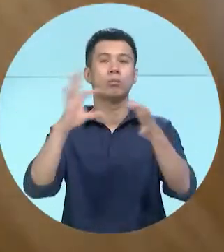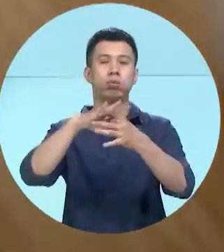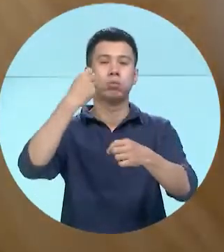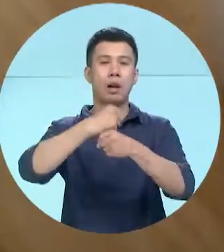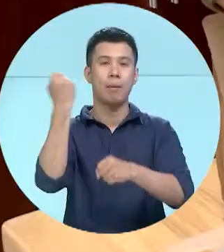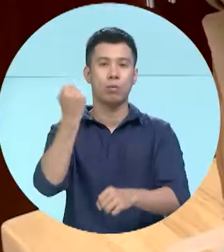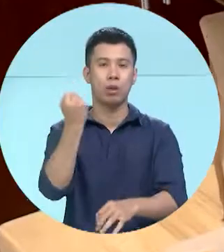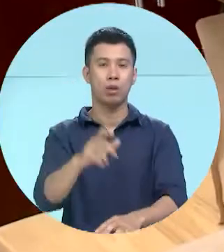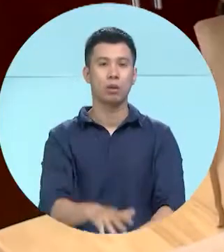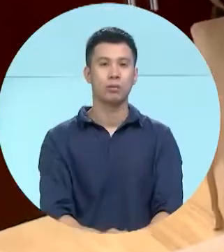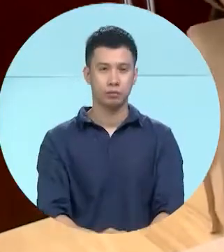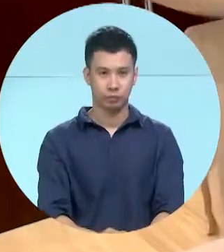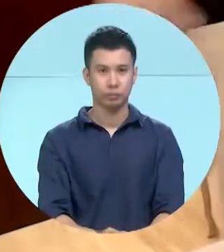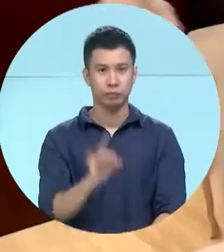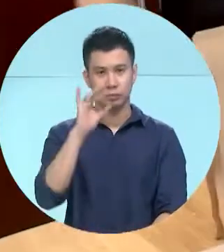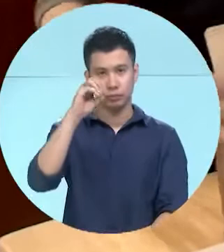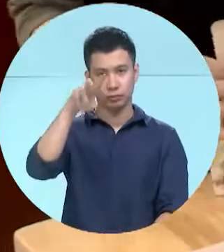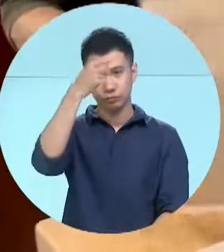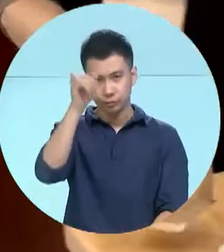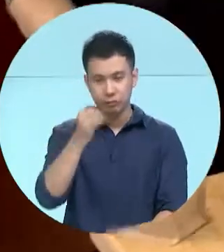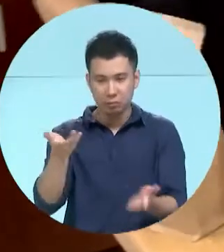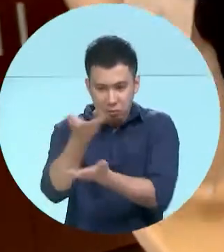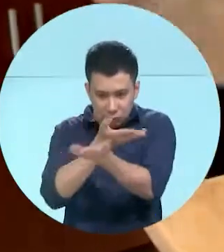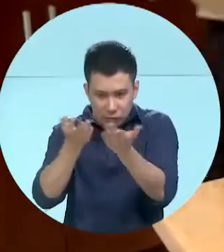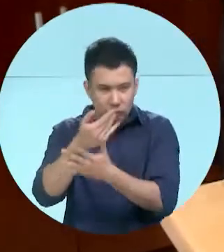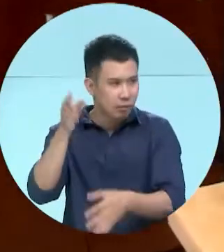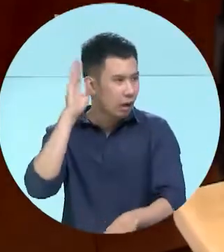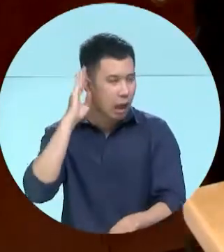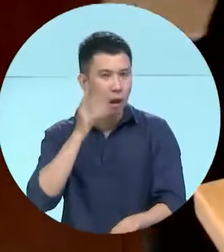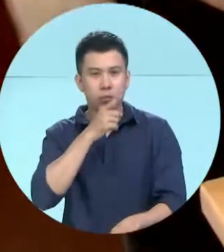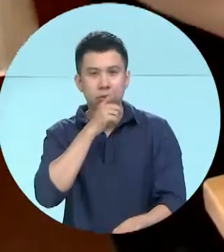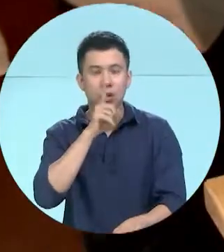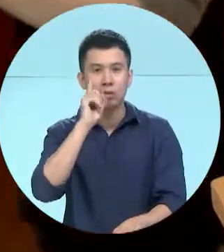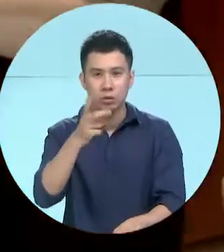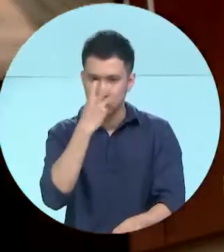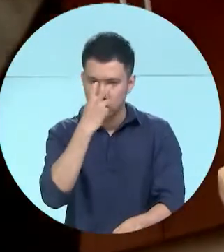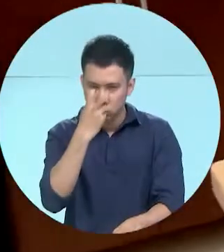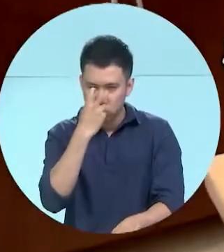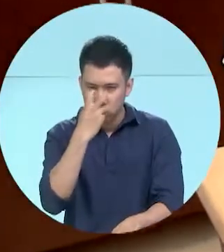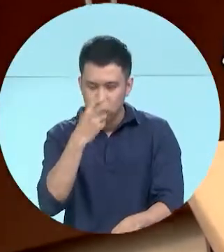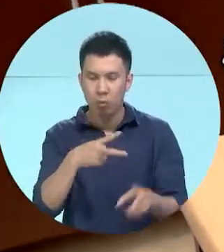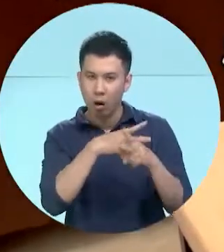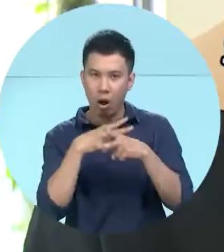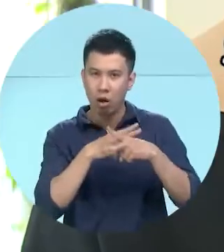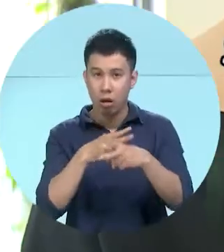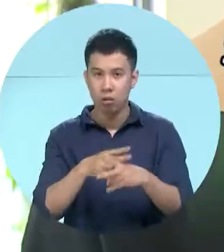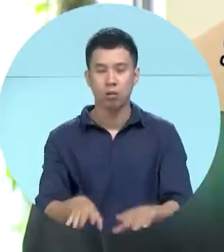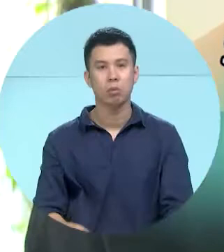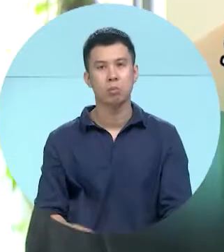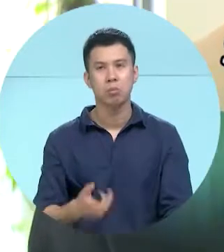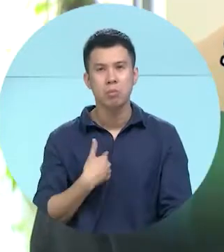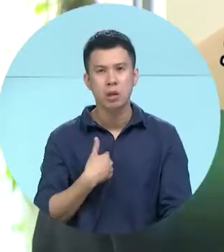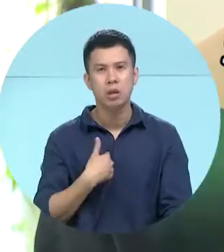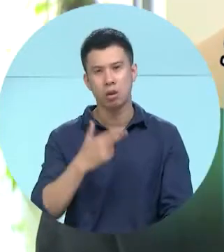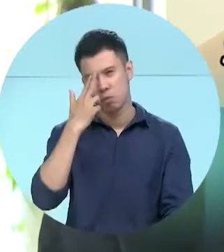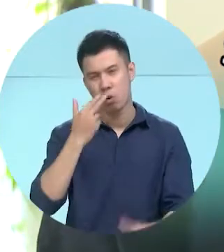disabilities. Hoàng thì gặp vấn đề về giao tiếp thì bạn thì không thể nghe được. Mà tuy nhiên thì Hoàng đã rất là chú ý và rất là cẩn thận. Bọn mình có tìm cái cách